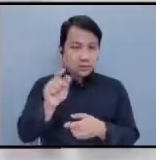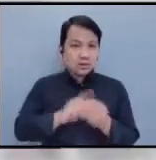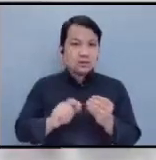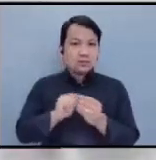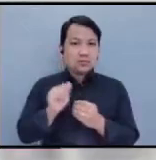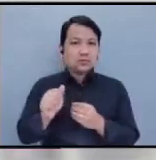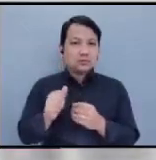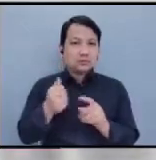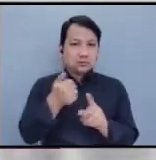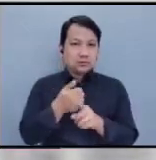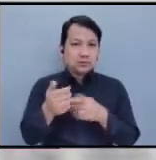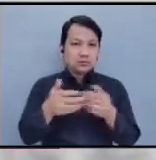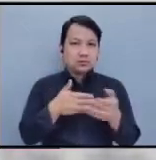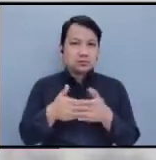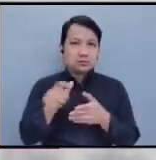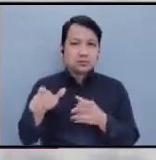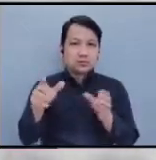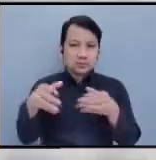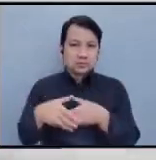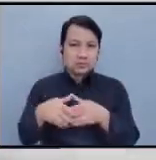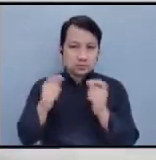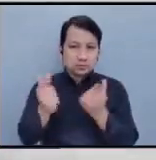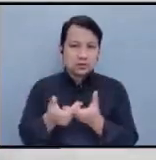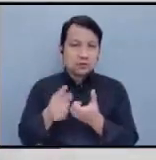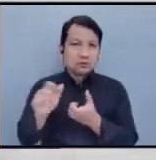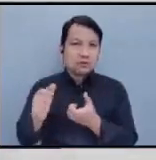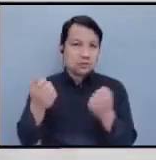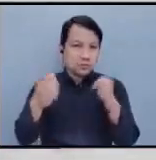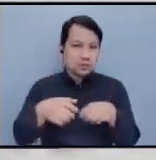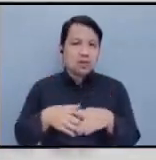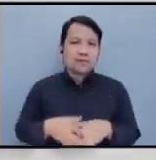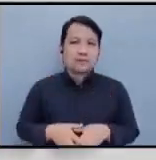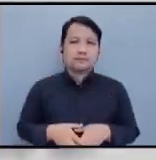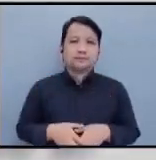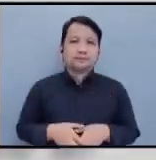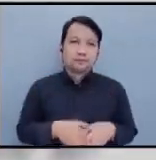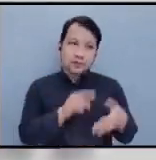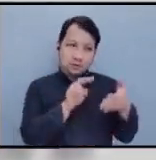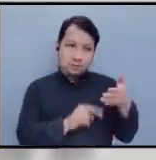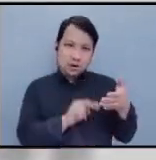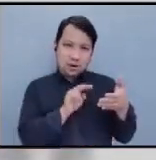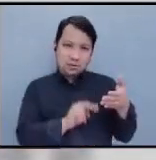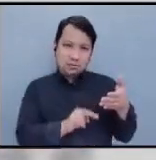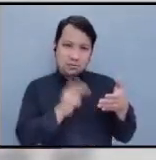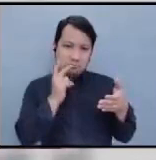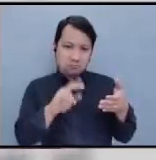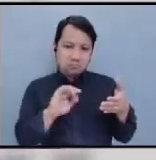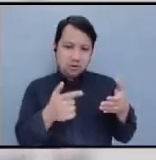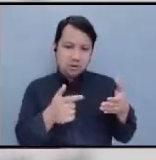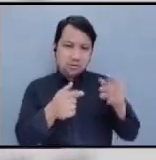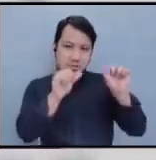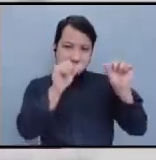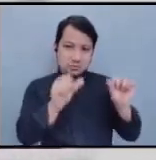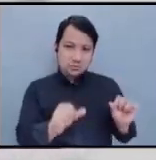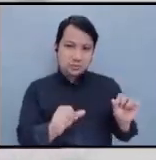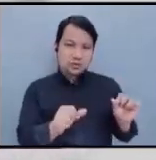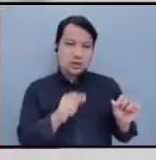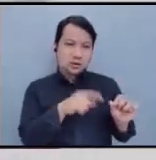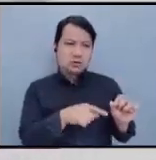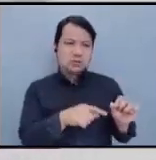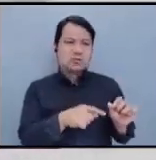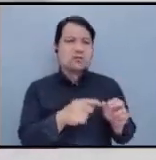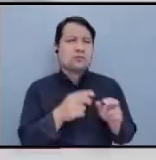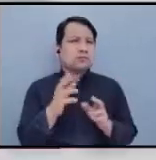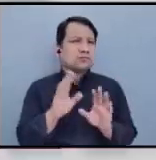ng aktres sa kanyang grupo sa nasabing event. Mababasa rin sa nasabing Instagram post sinabi ni Manay Lolit na sana raw ay kung